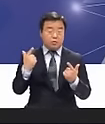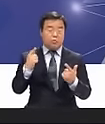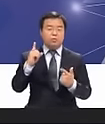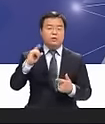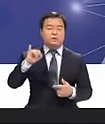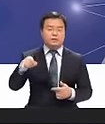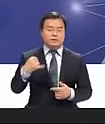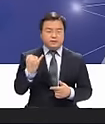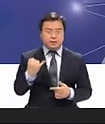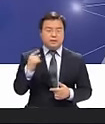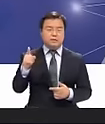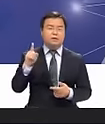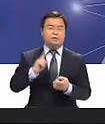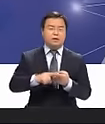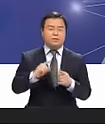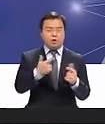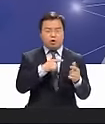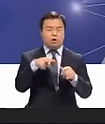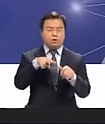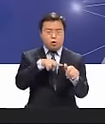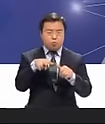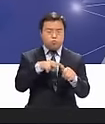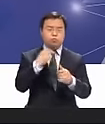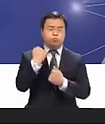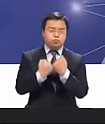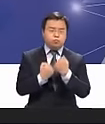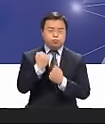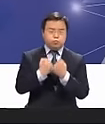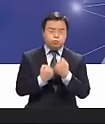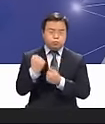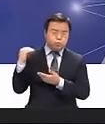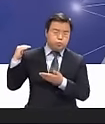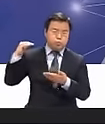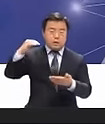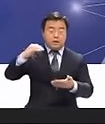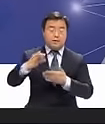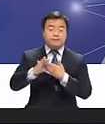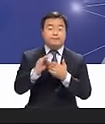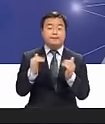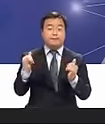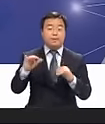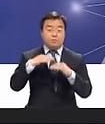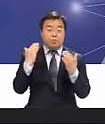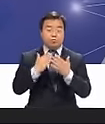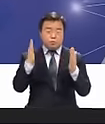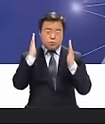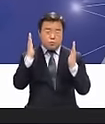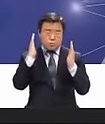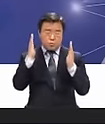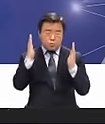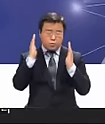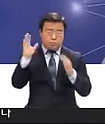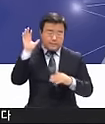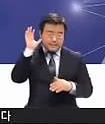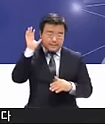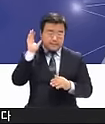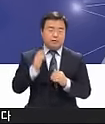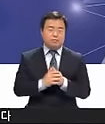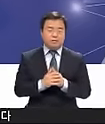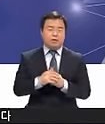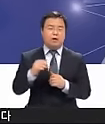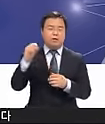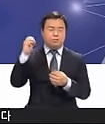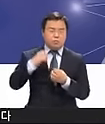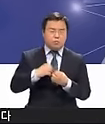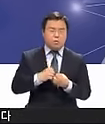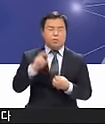팝송에 대한 여러 가지 정보, 해설 이런 걸 전해주면 사람들이 그걸 다 공부하듯이 막 들으면서 팝송의 계보를